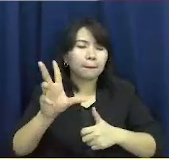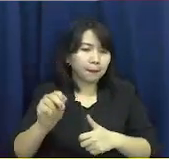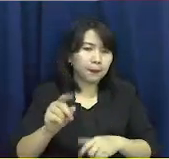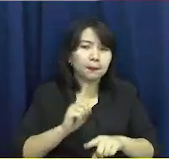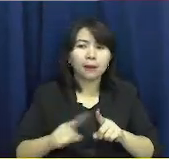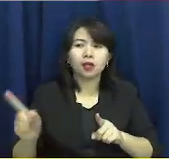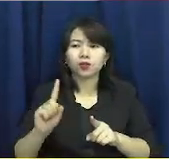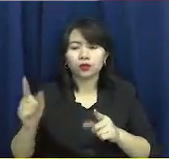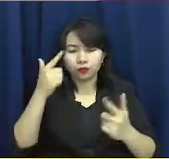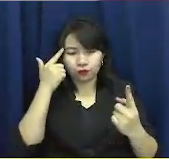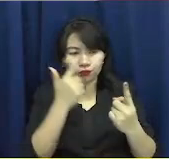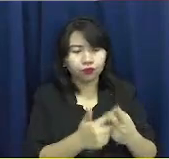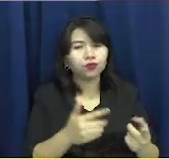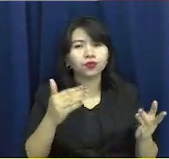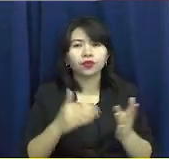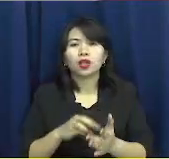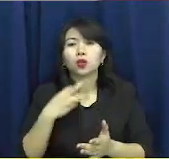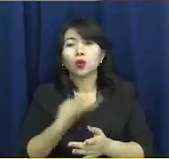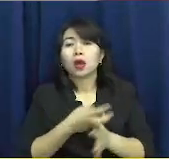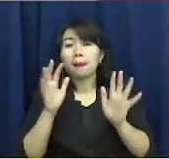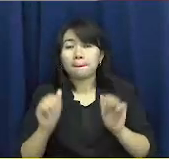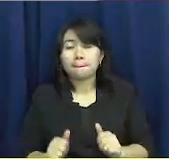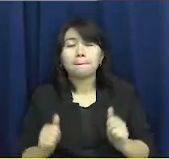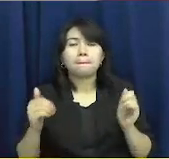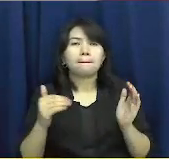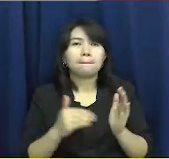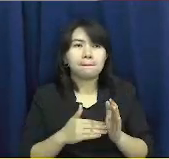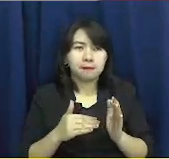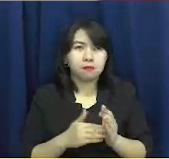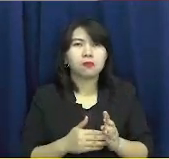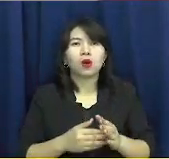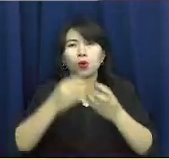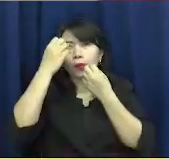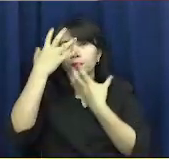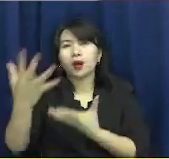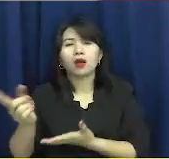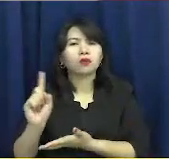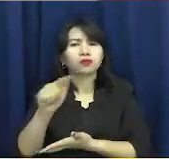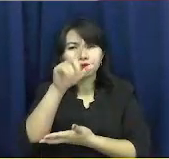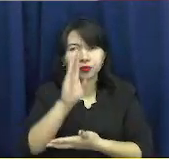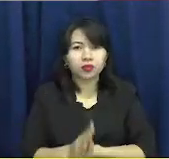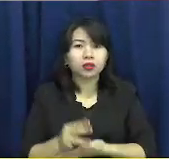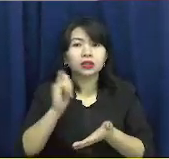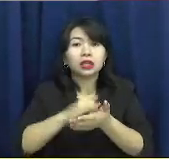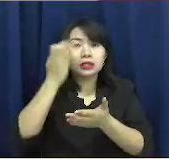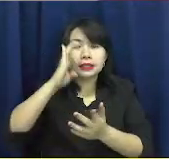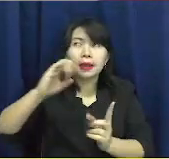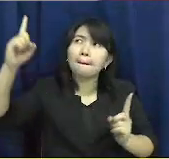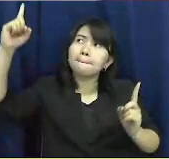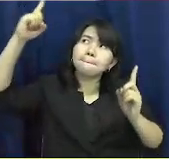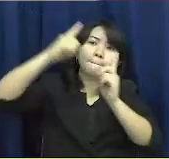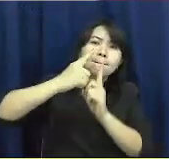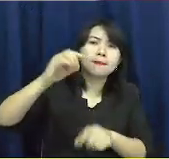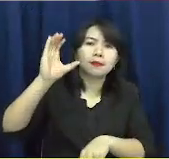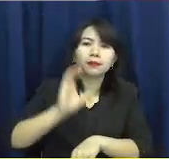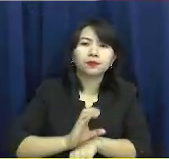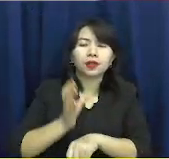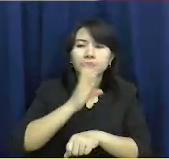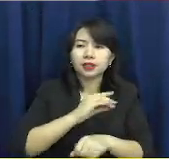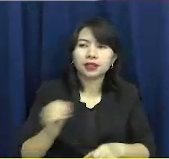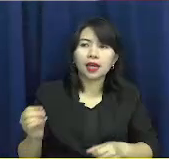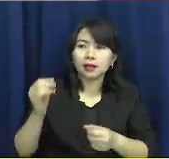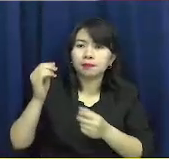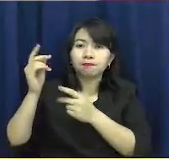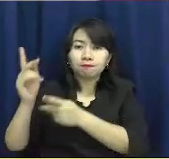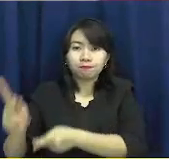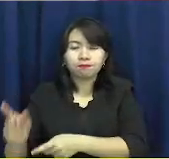this: magpasakop tayo sa gustong mangyari ng Diyos. Natatagpuin niyang simbahan, ipipresent niyang simbahan sa kanya pagbalik